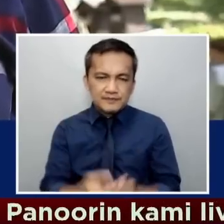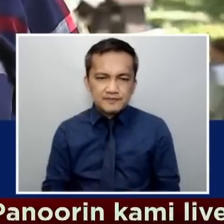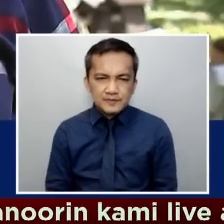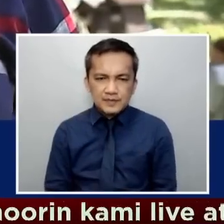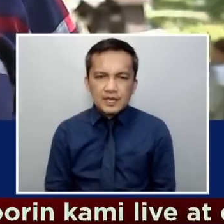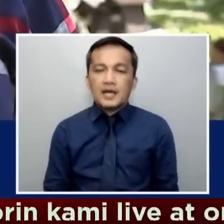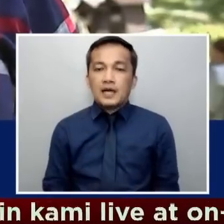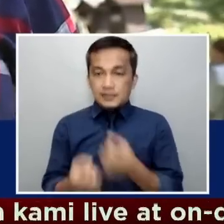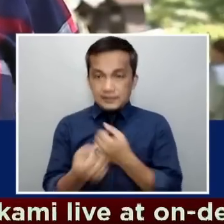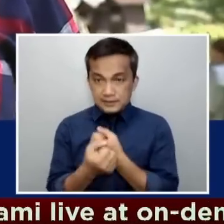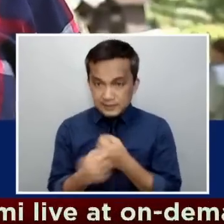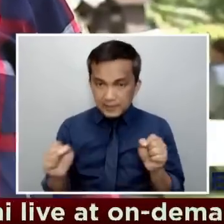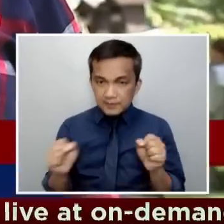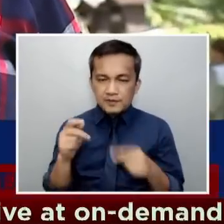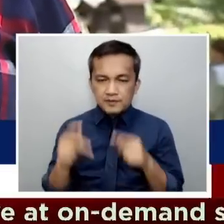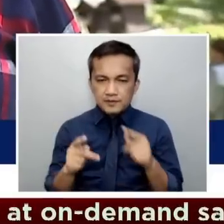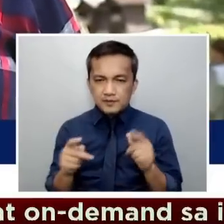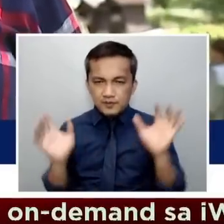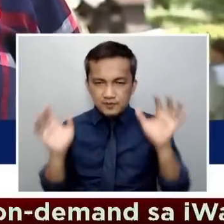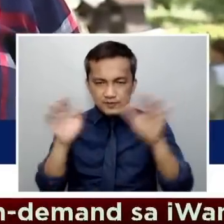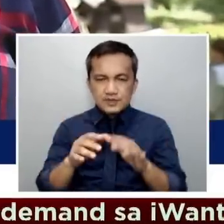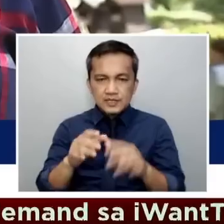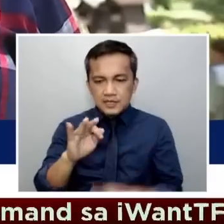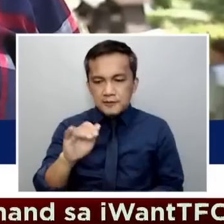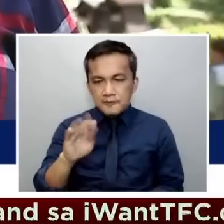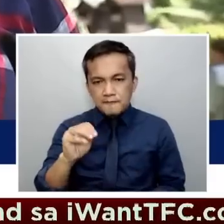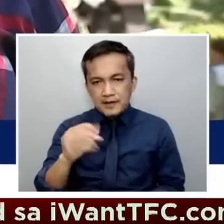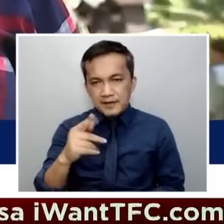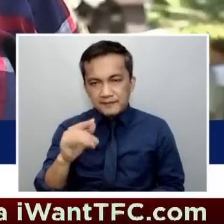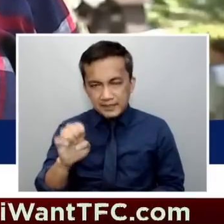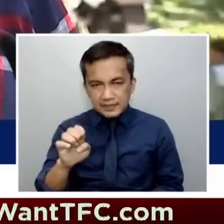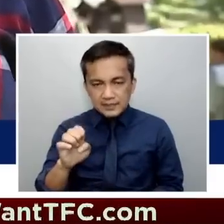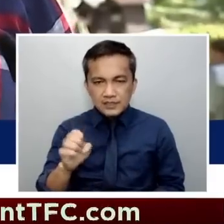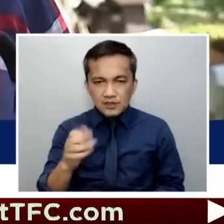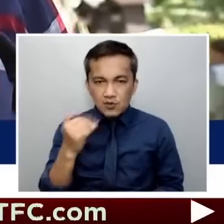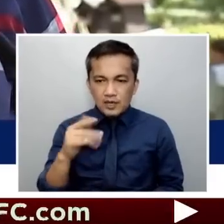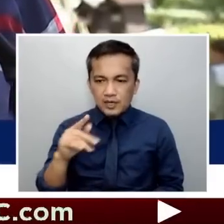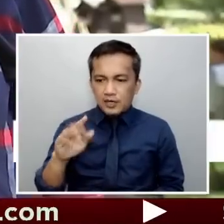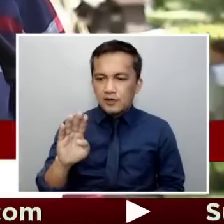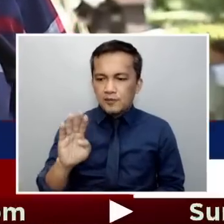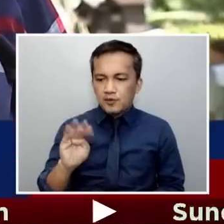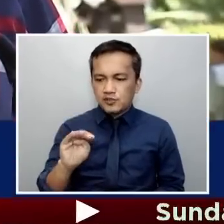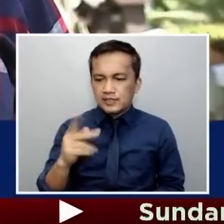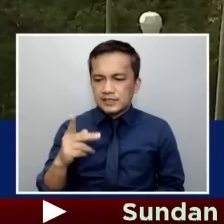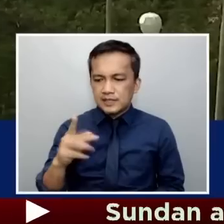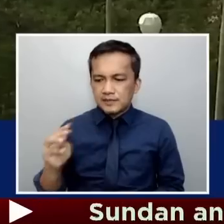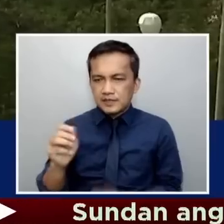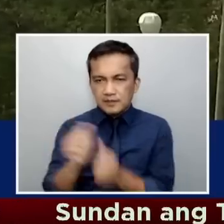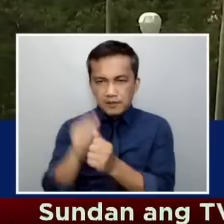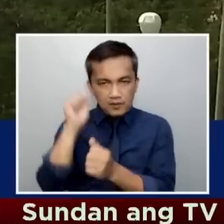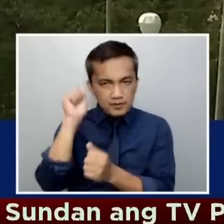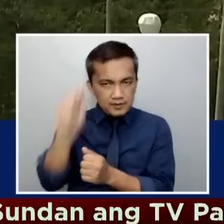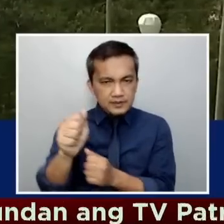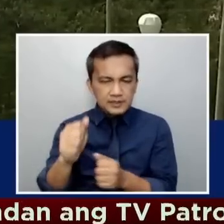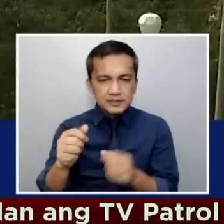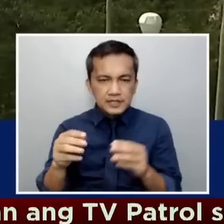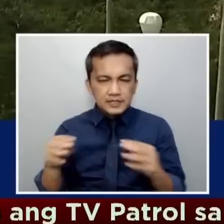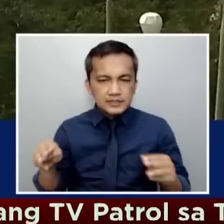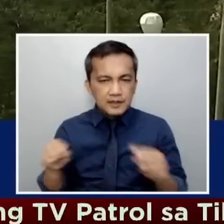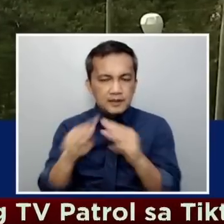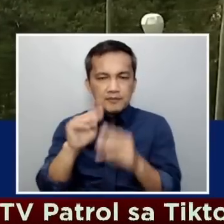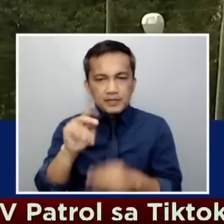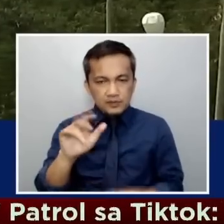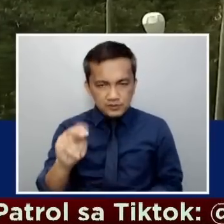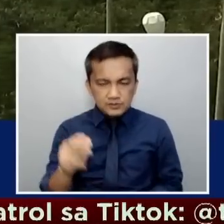ang mga tao pumunta dito sa gayon sa Farm Lake, kasi 14 kilometers away kami from Mayon Volcano. Sa ngayon po marami po, kasi